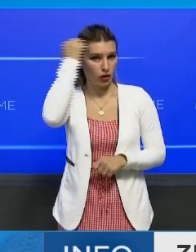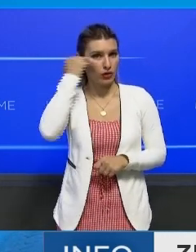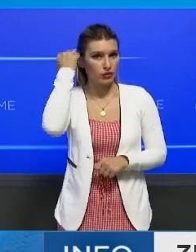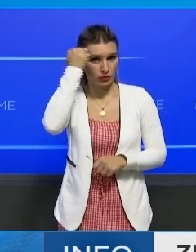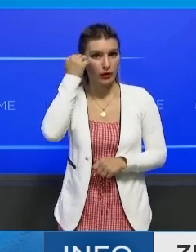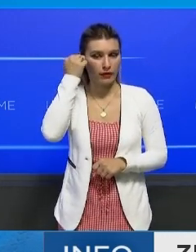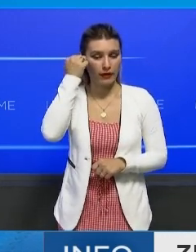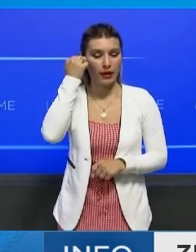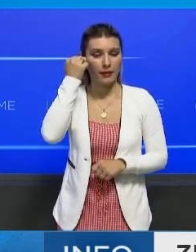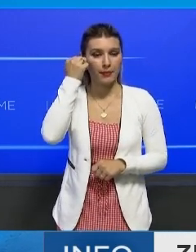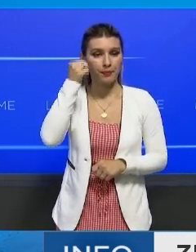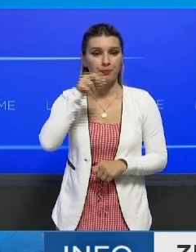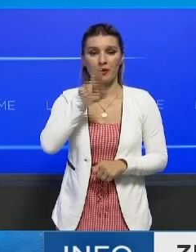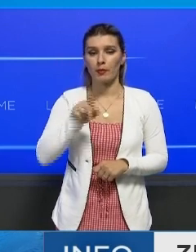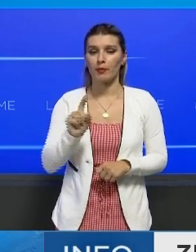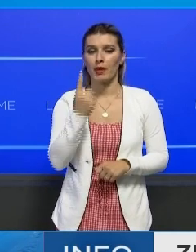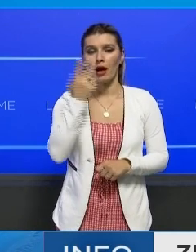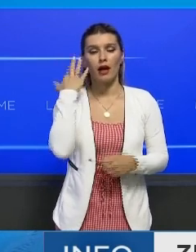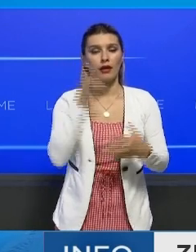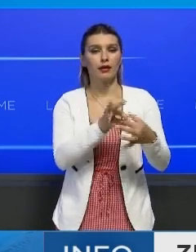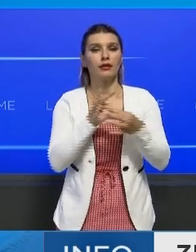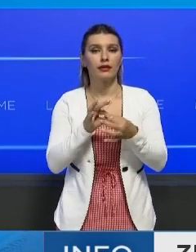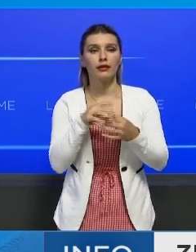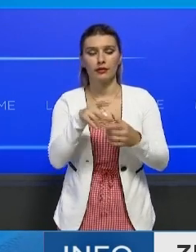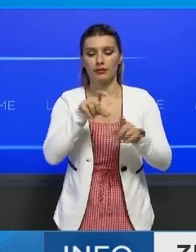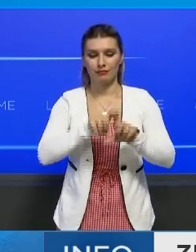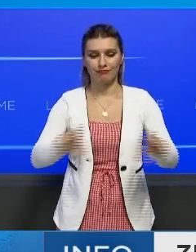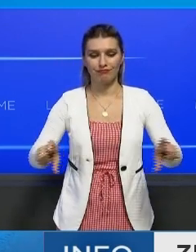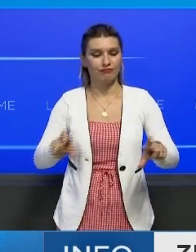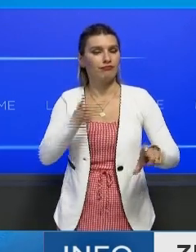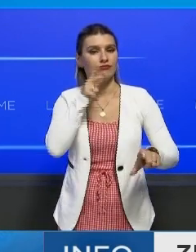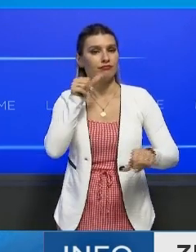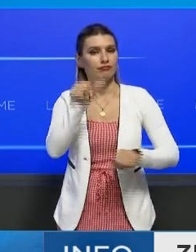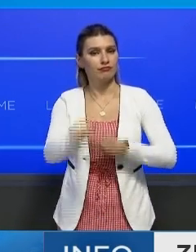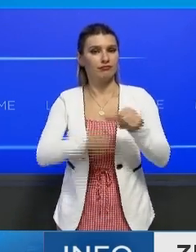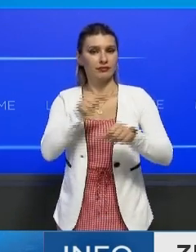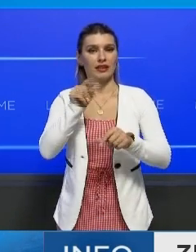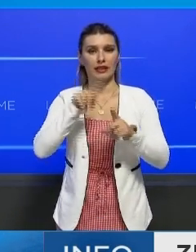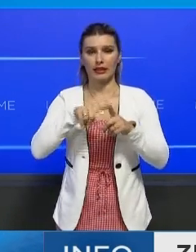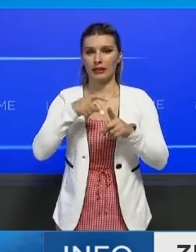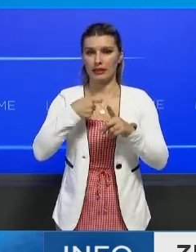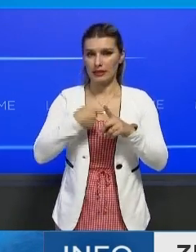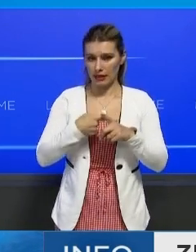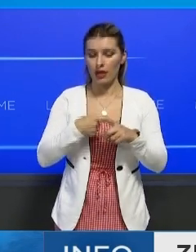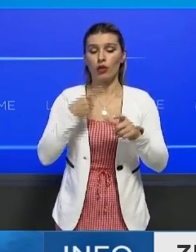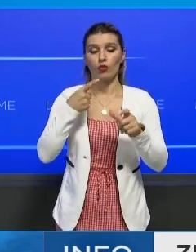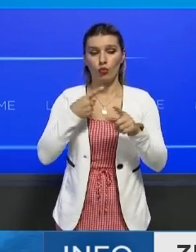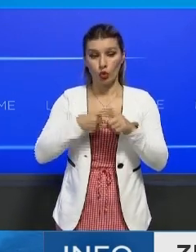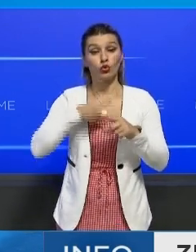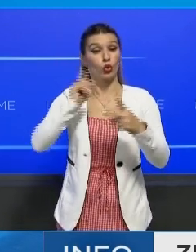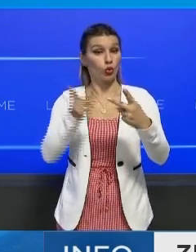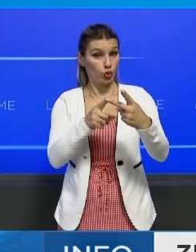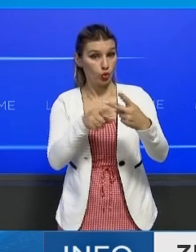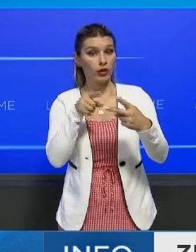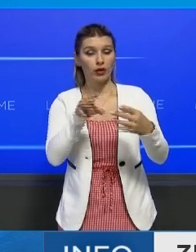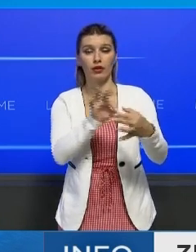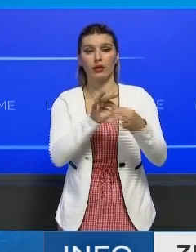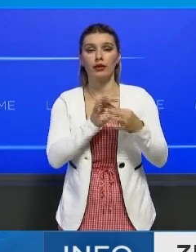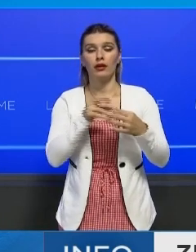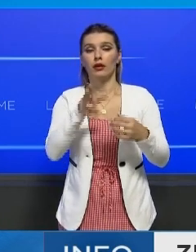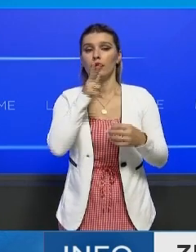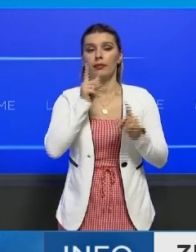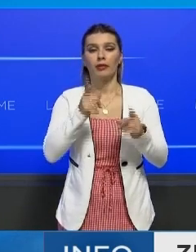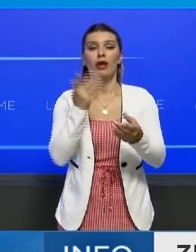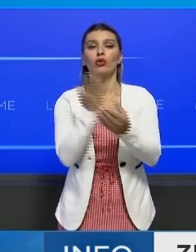Kosovës, i pari që ka të bëj me regjistrimin e targave ilegale në targa RKS, si dhe vendimi i dytë që ka të bëj me pajisjen